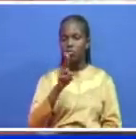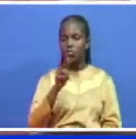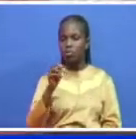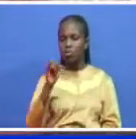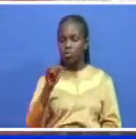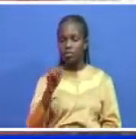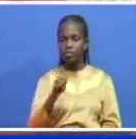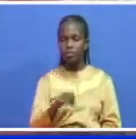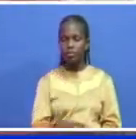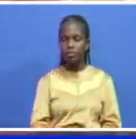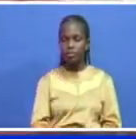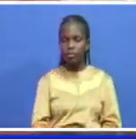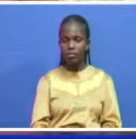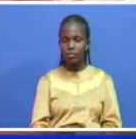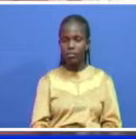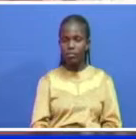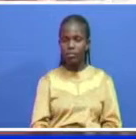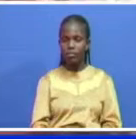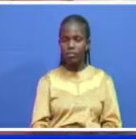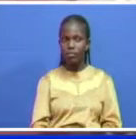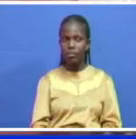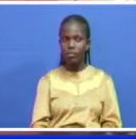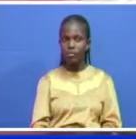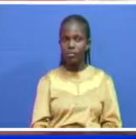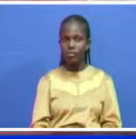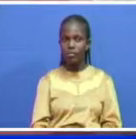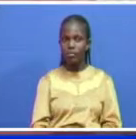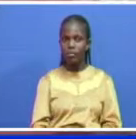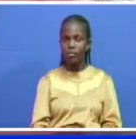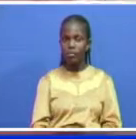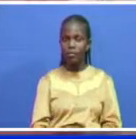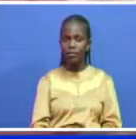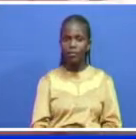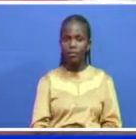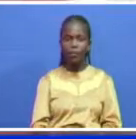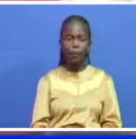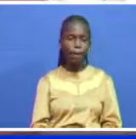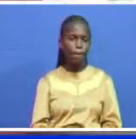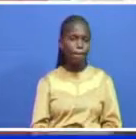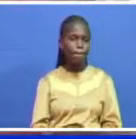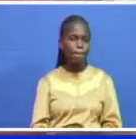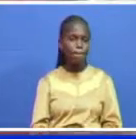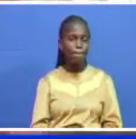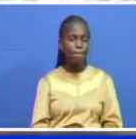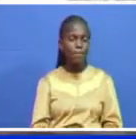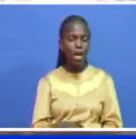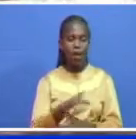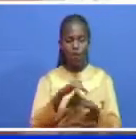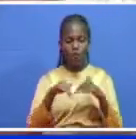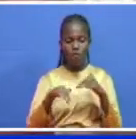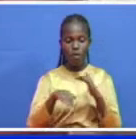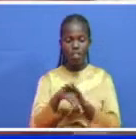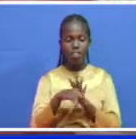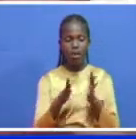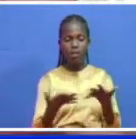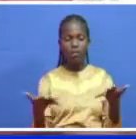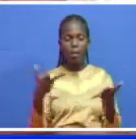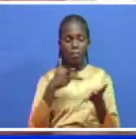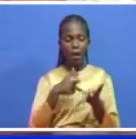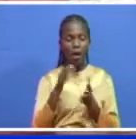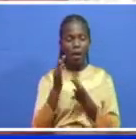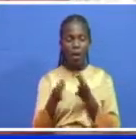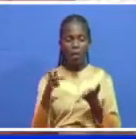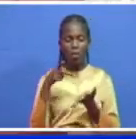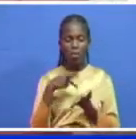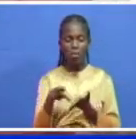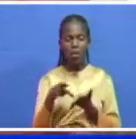kwenda. Na kiteke ni alaitunga na kolama ziwa mbeatu unge. Mundo ama kwekuga nwa